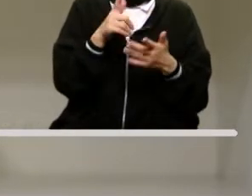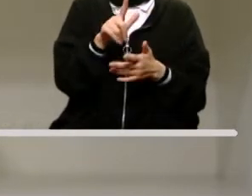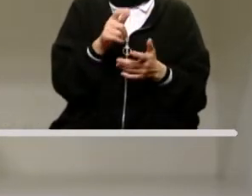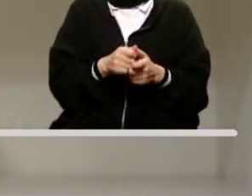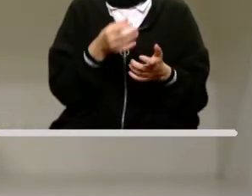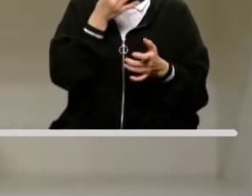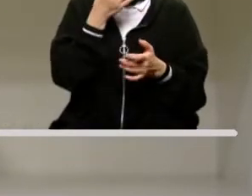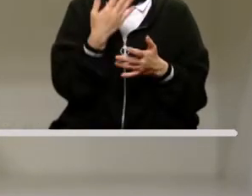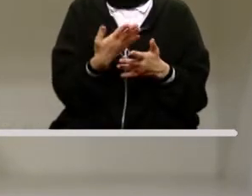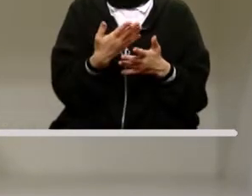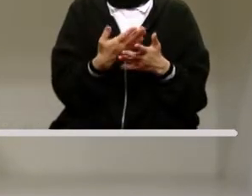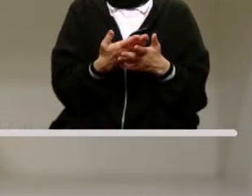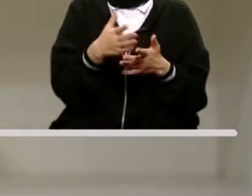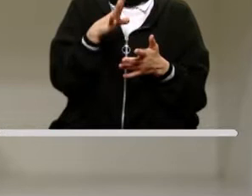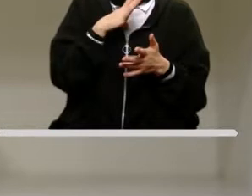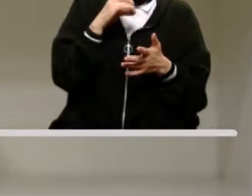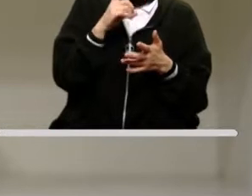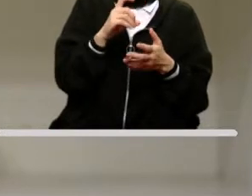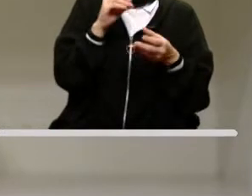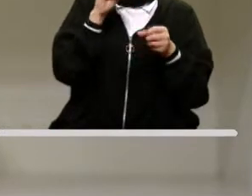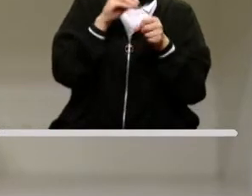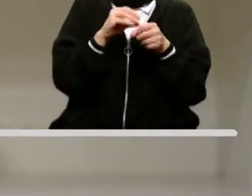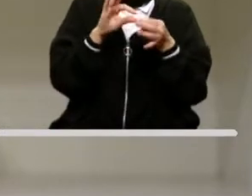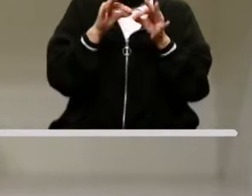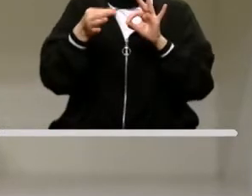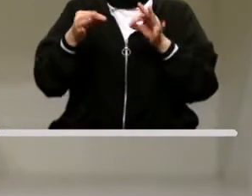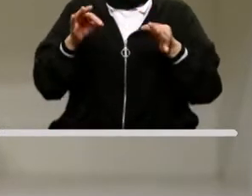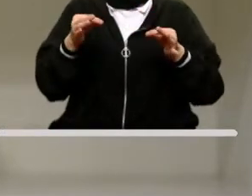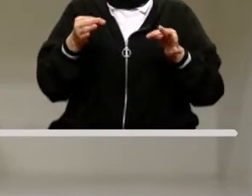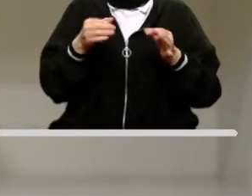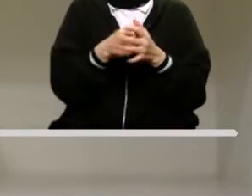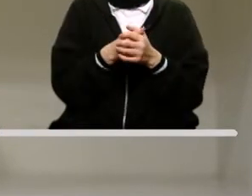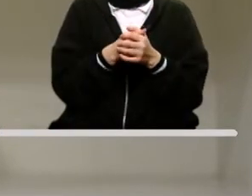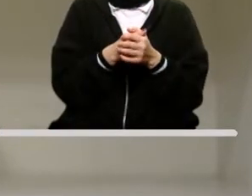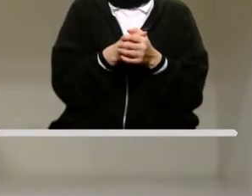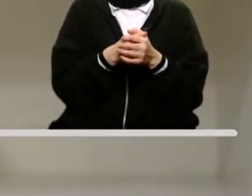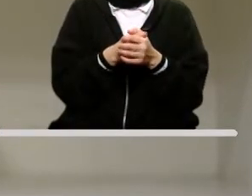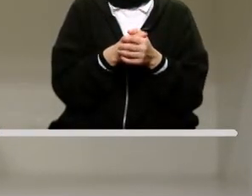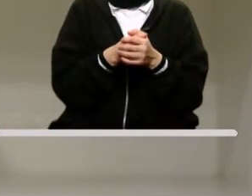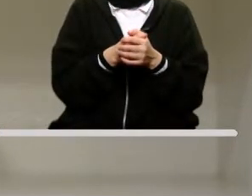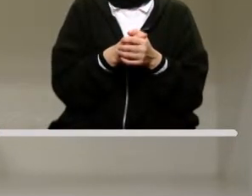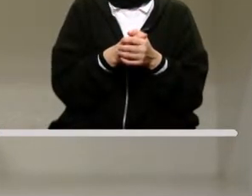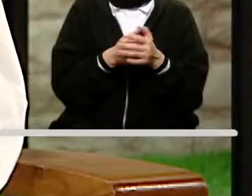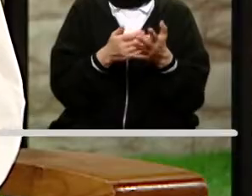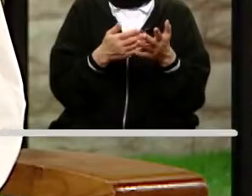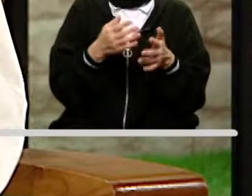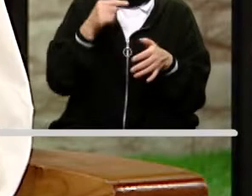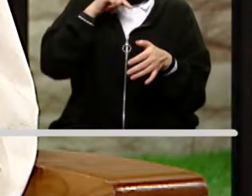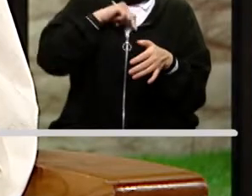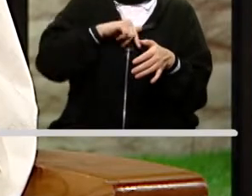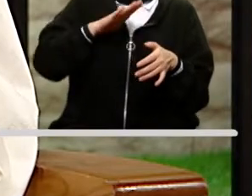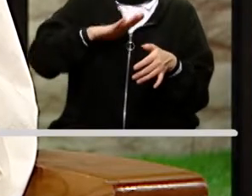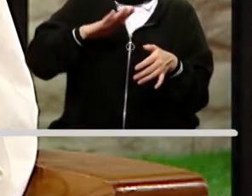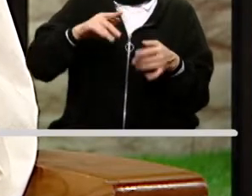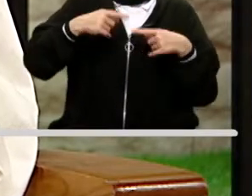için. Varsa bizler için, ailelerimiz için, bizlerin de merak duygusu için rica edeyim son cümlelerinize. Süremizin artık sonuna geldik. İçimizdeki çocuğu